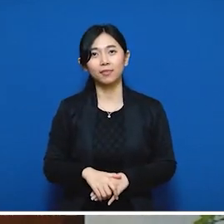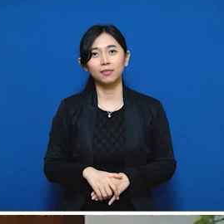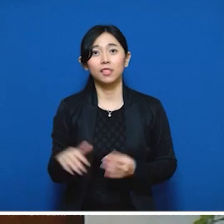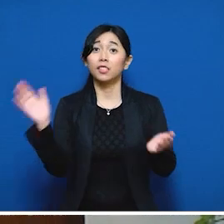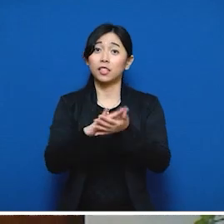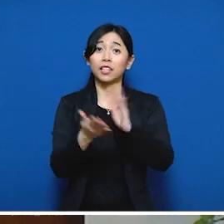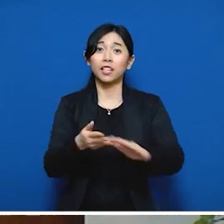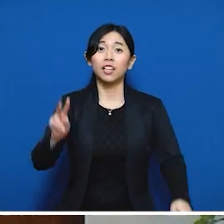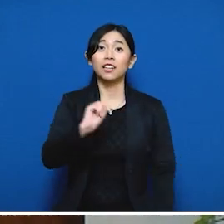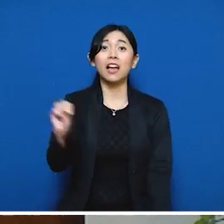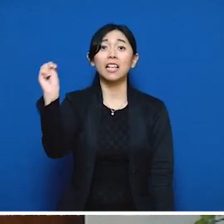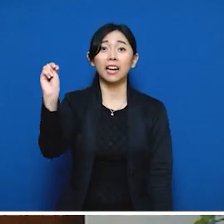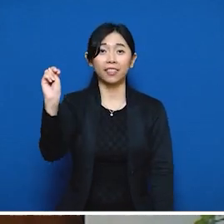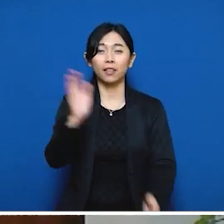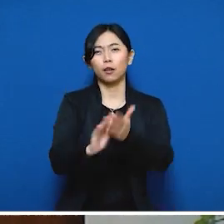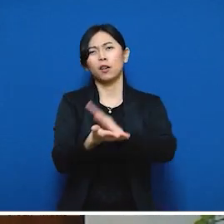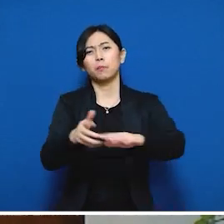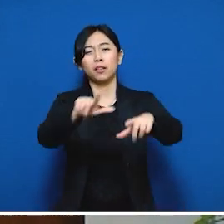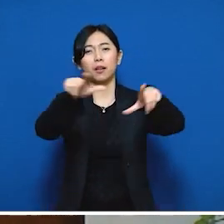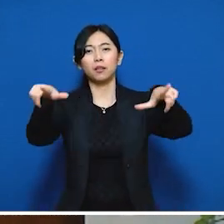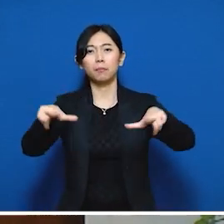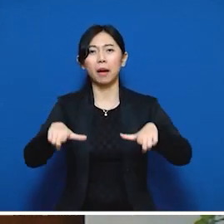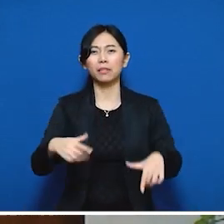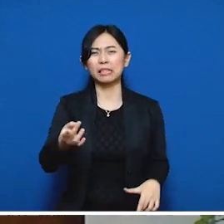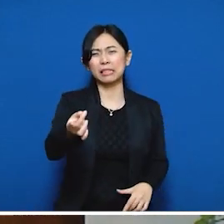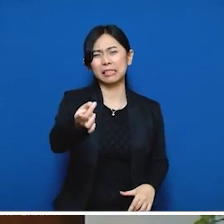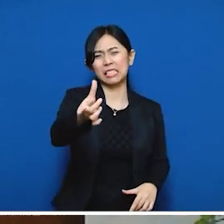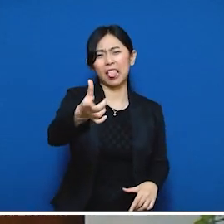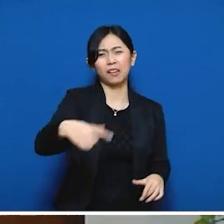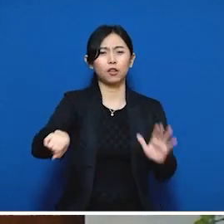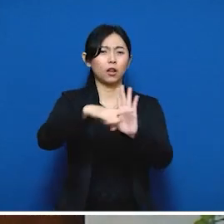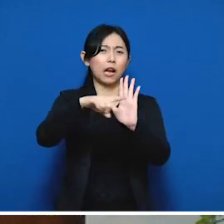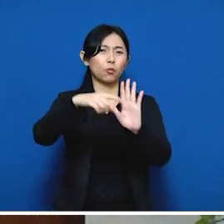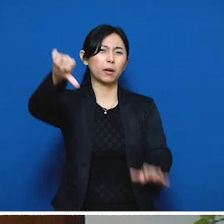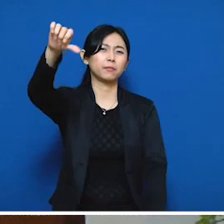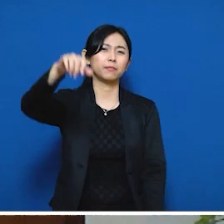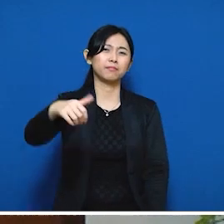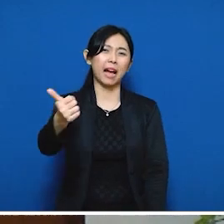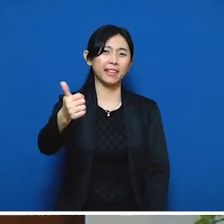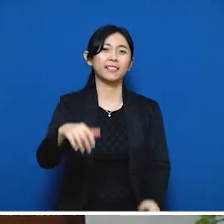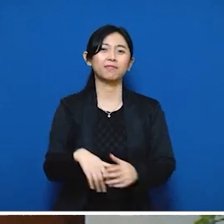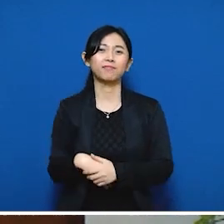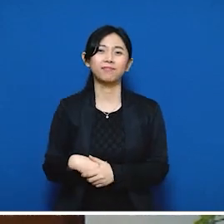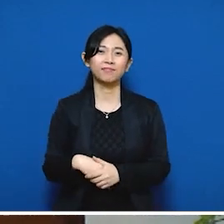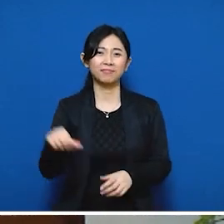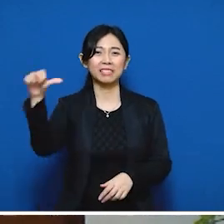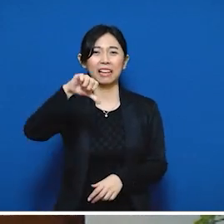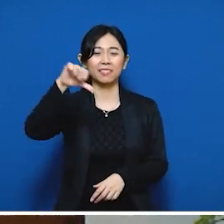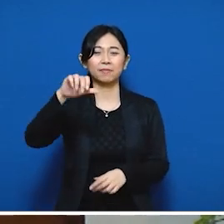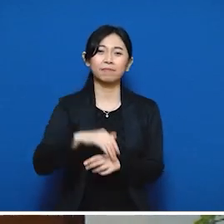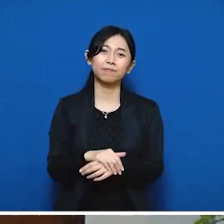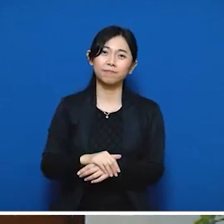Nazaret ini menjadi tempat yang dianggap kurang baik. Dan Yesus akhirnya mengatakan,